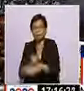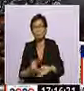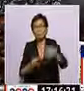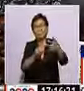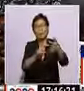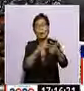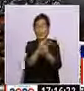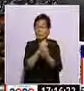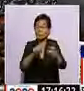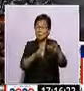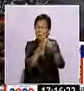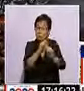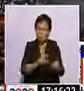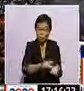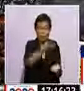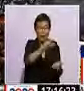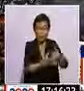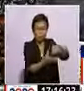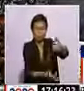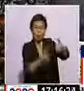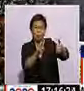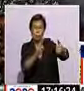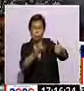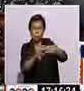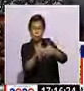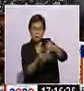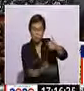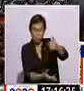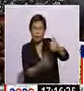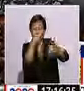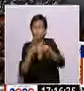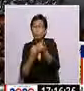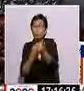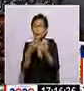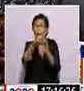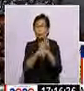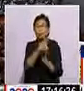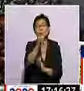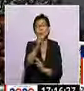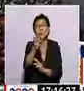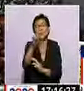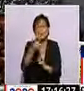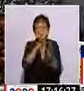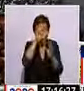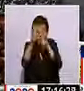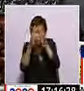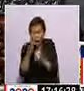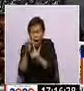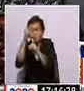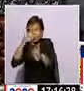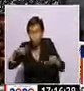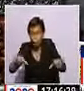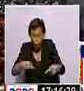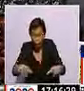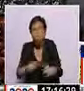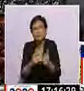ketiga, menyediakan geran padanan berjumlah RM20 juta ringgit untuk menyokong kursus TVET yang direka khas untuk